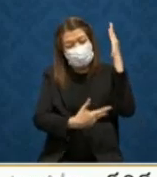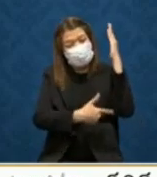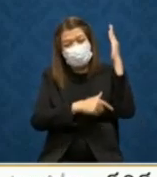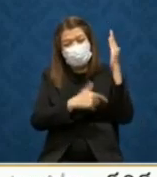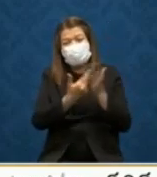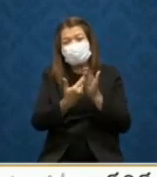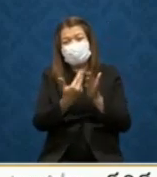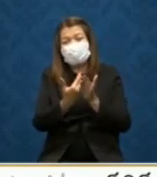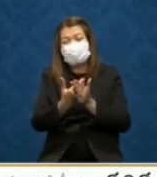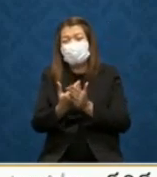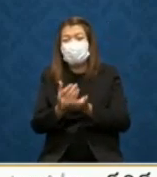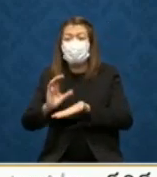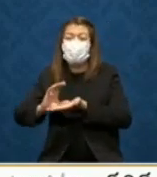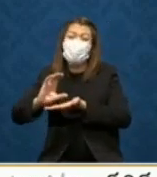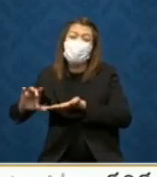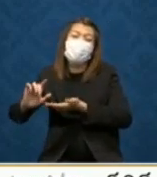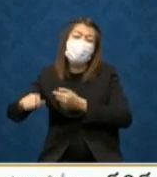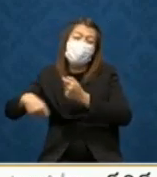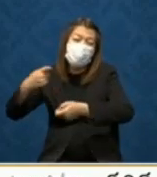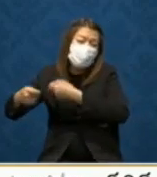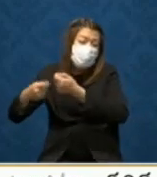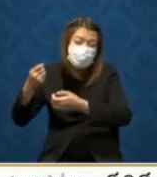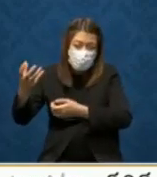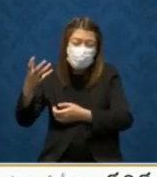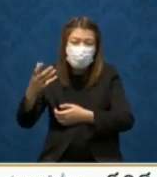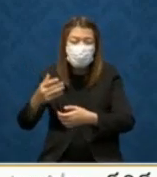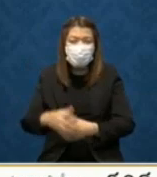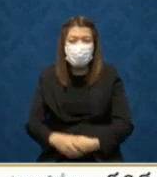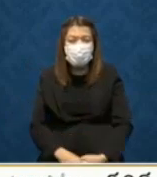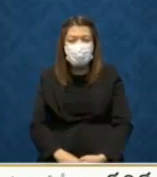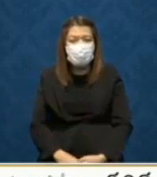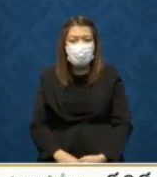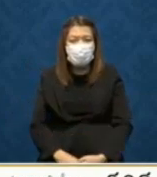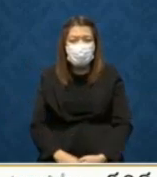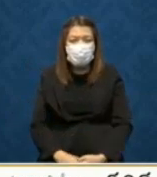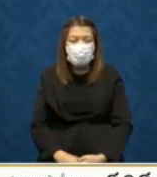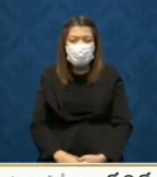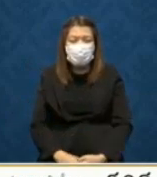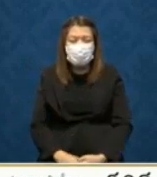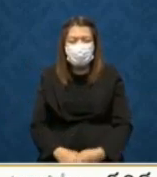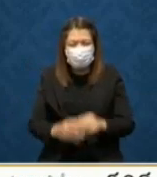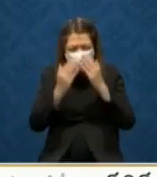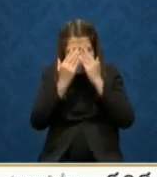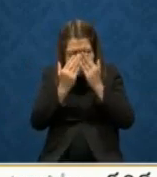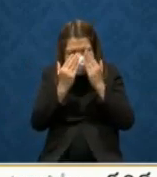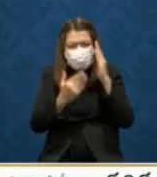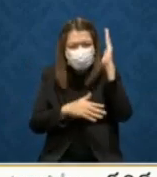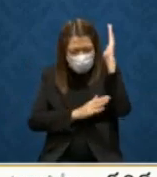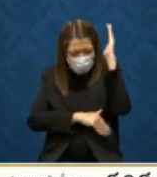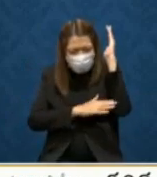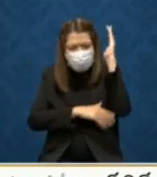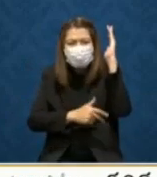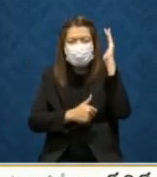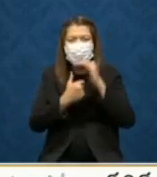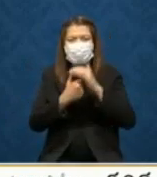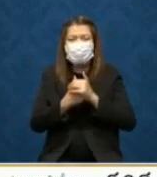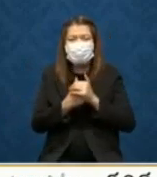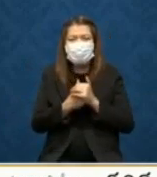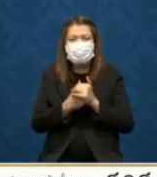เงินมหาศาลที่ลงไปที่ท่านใช้อยู่แล้วมันเป็นรากเหง้าของคนมุสลิมนะครับเป็นพื้นฐานเป็น